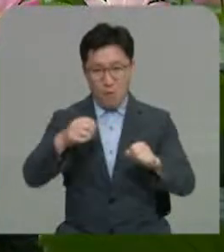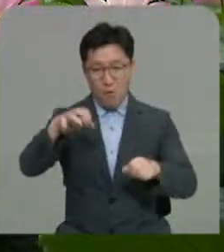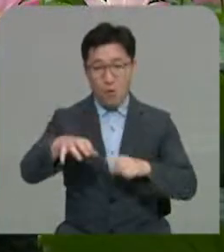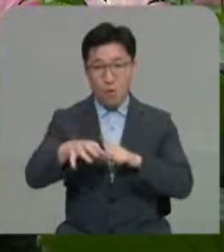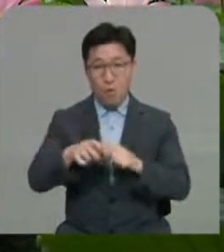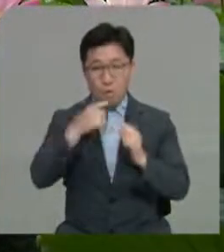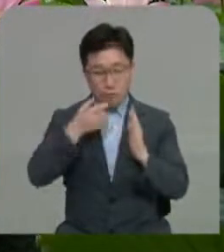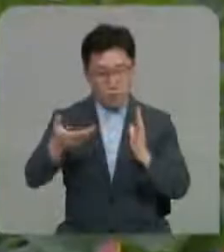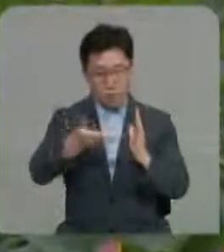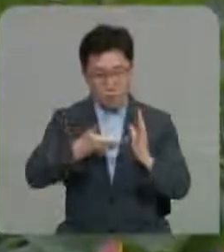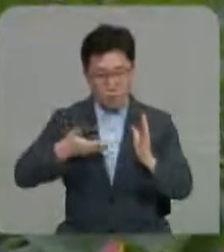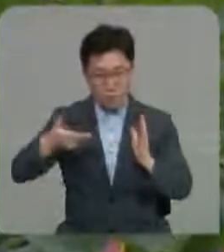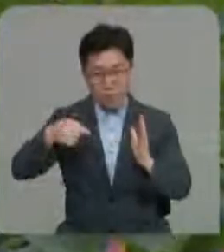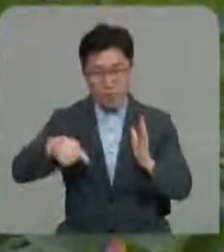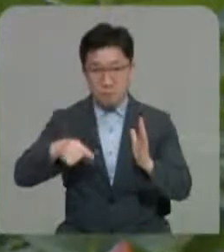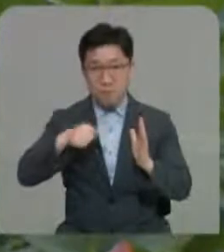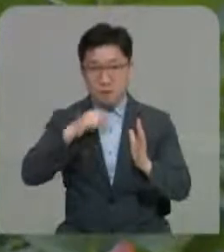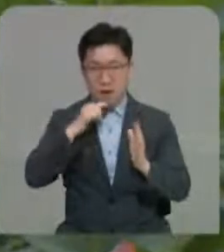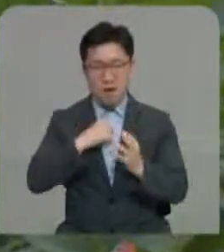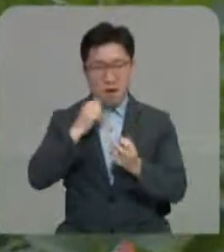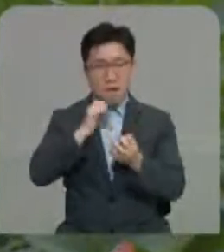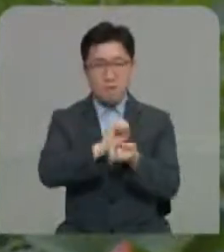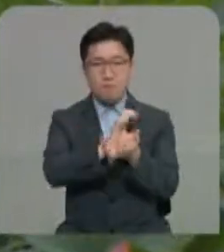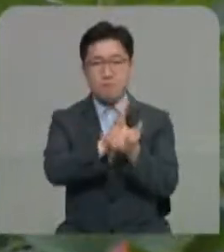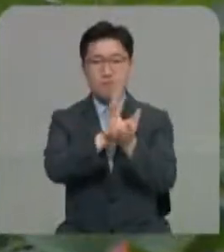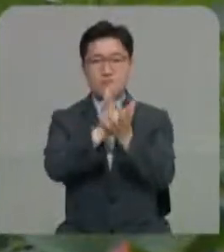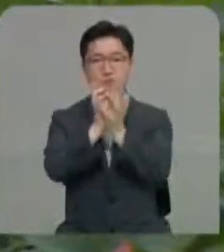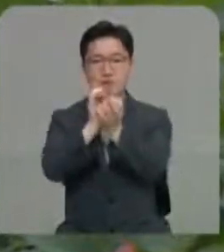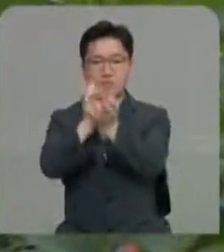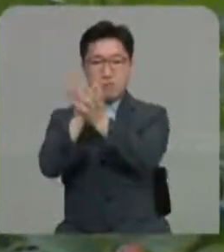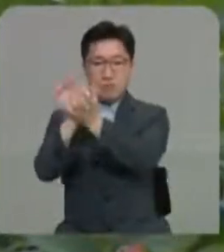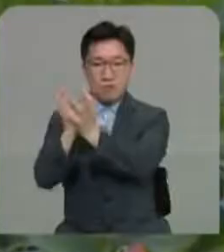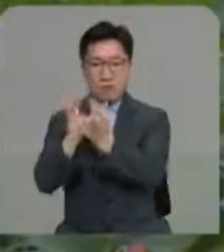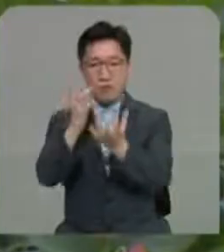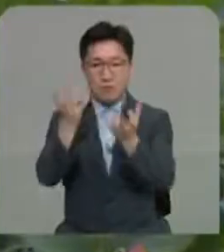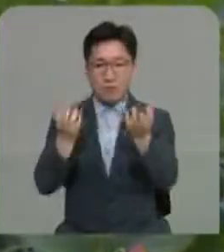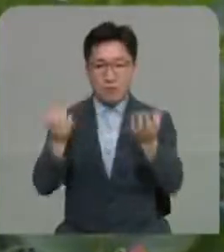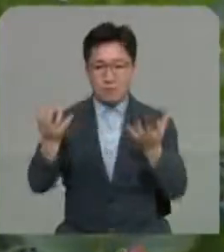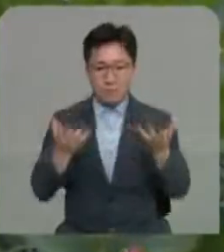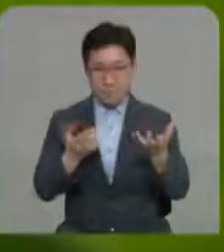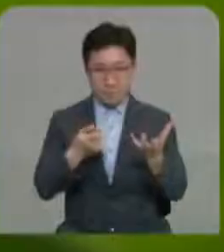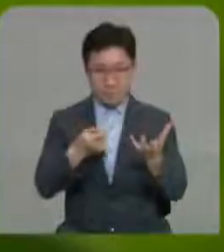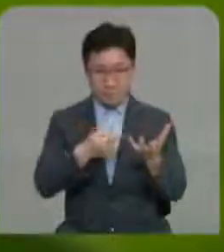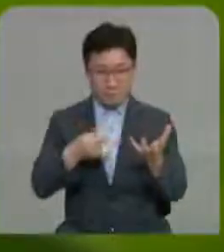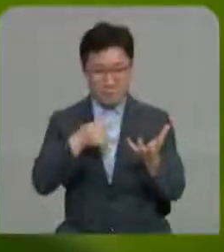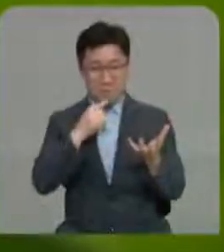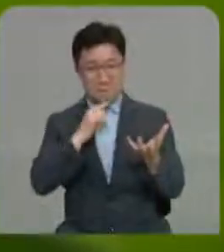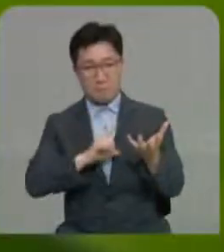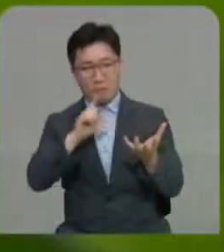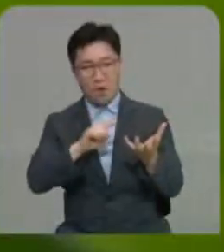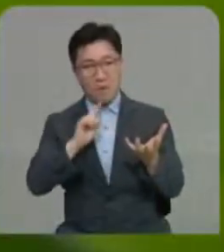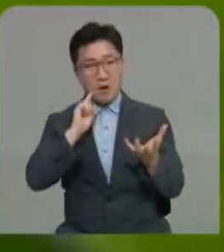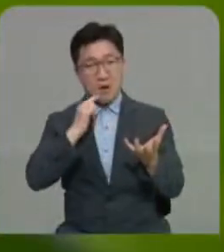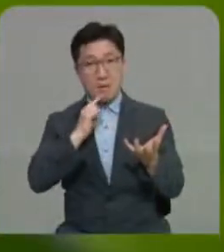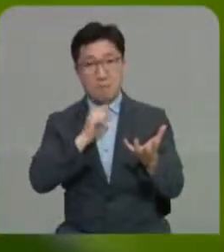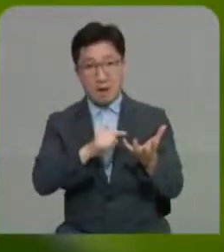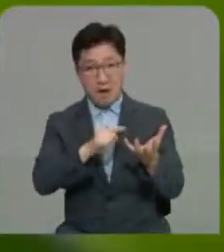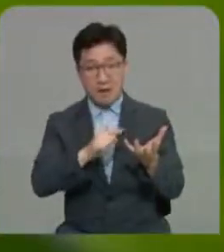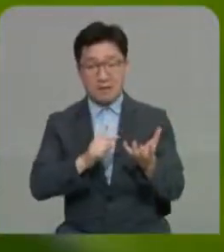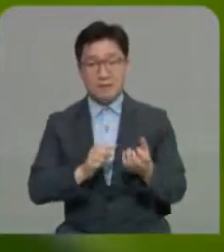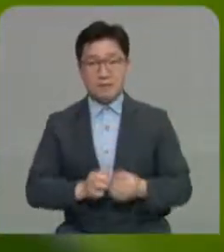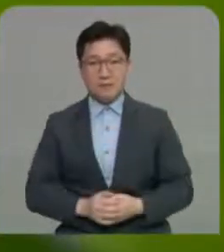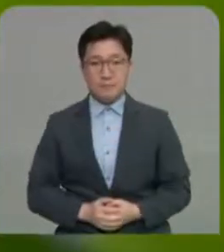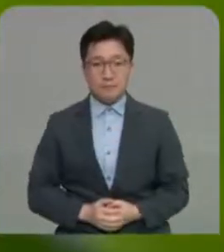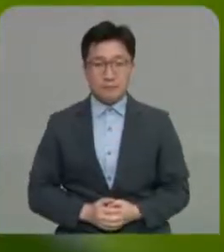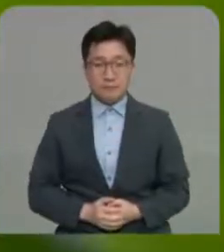가득 분홍빛 연꽃의 향연이 시작됐습니다 맑고 고운 자태에 이에 수만 송이 연꽃이